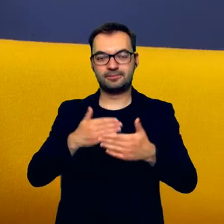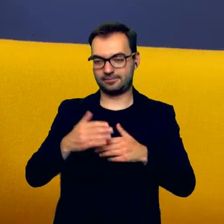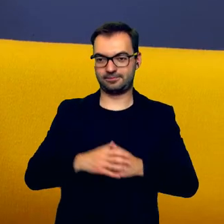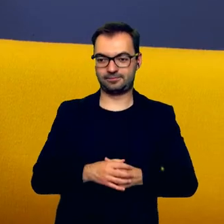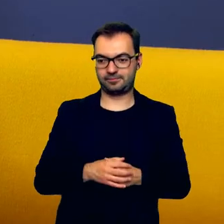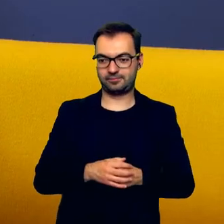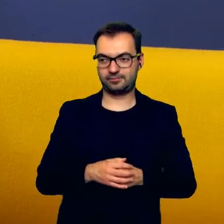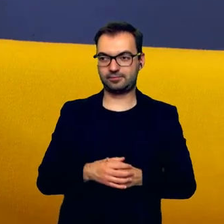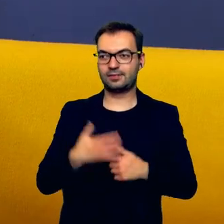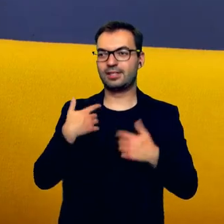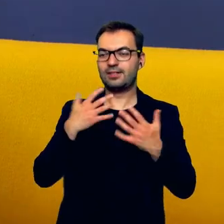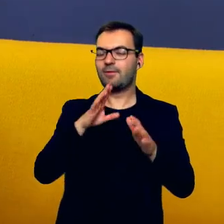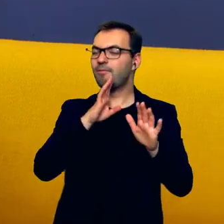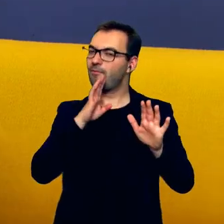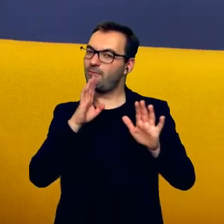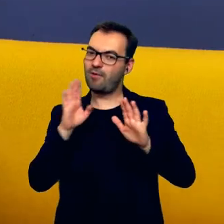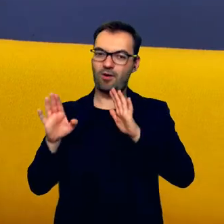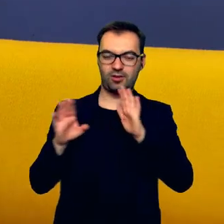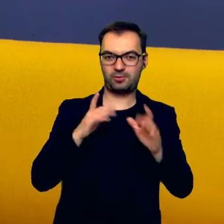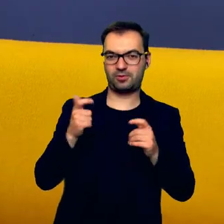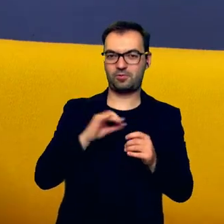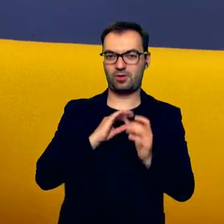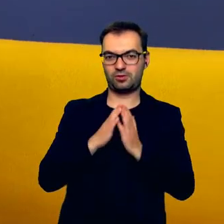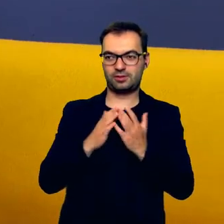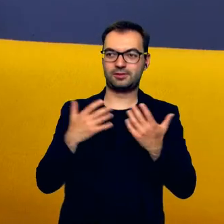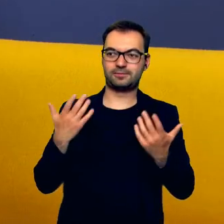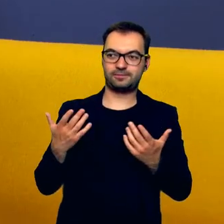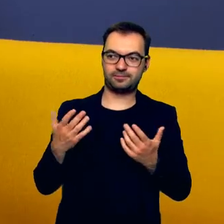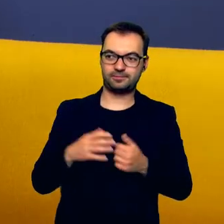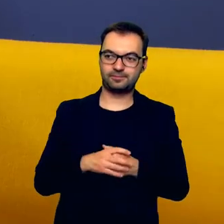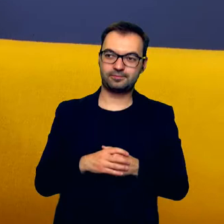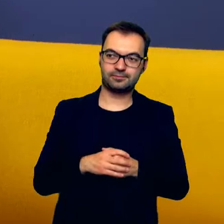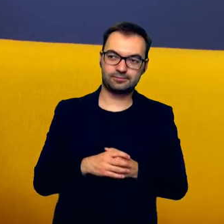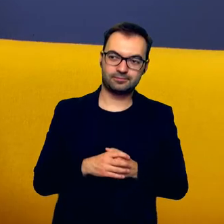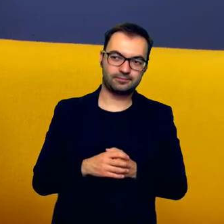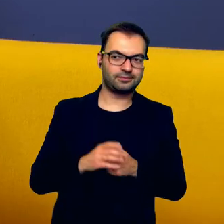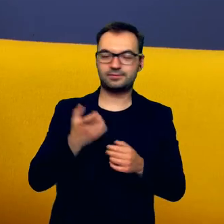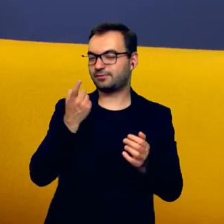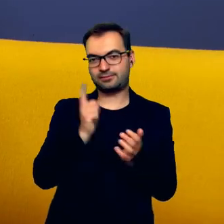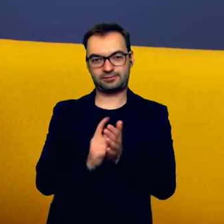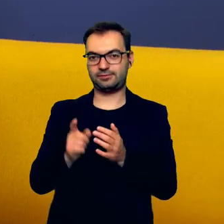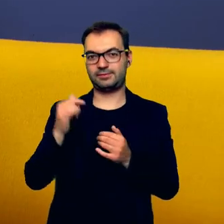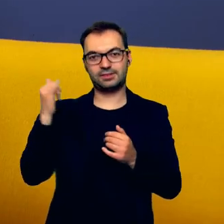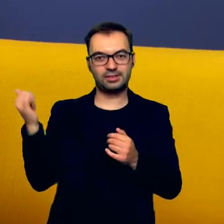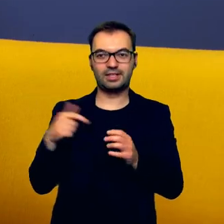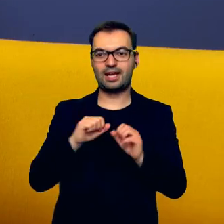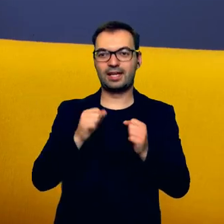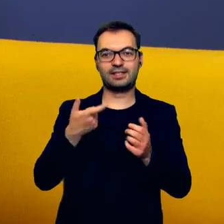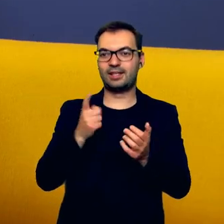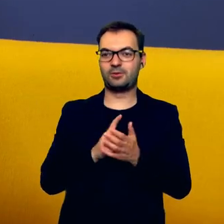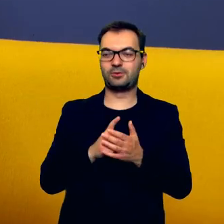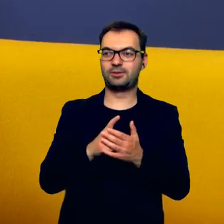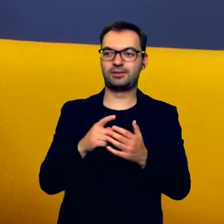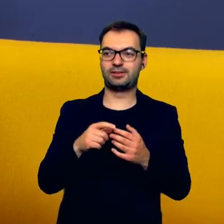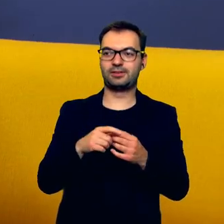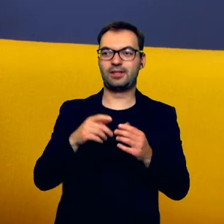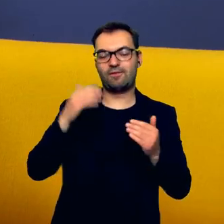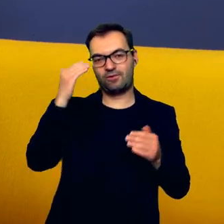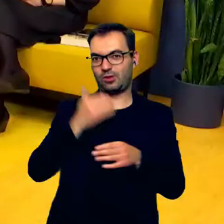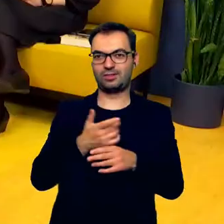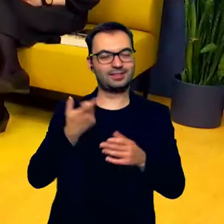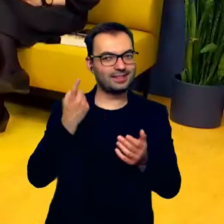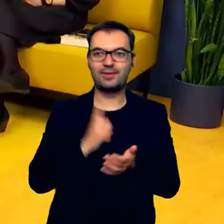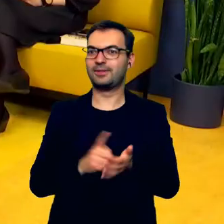policjanta. I chciałem coś podobnego wprowadzić w mojej powieści. I tak, ani mi się nie udało ciągle tej akcji osadzić w